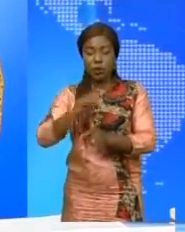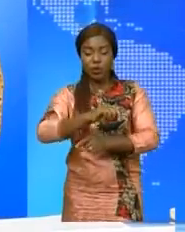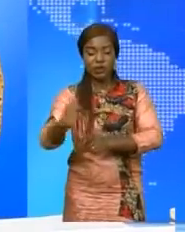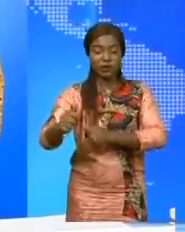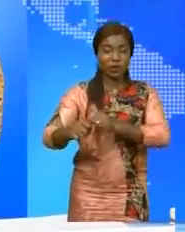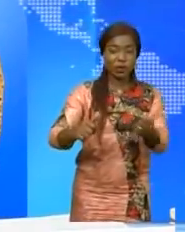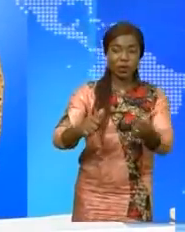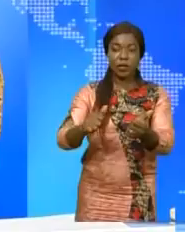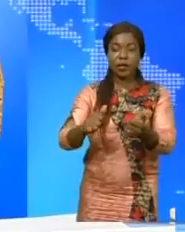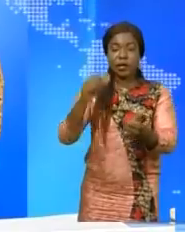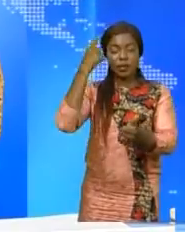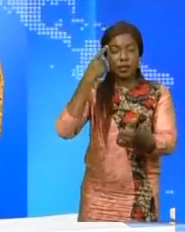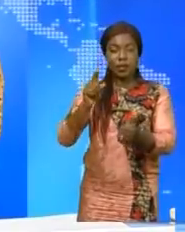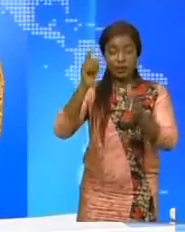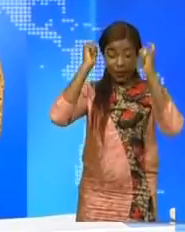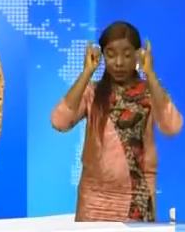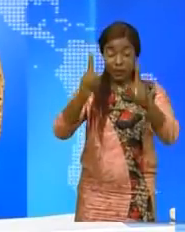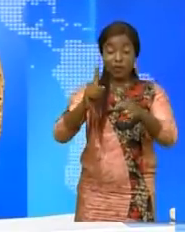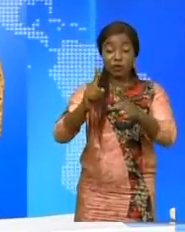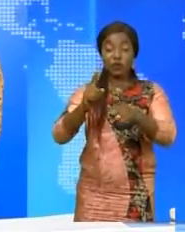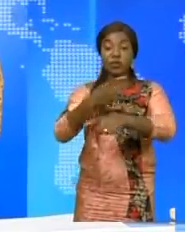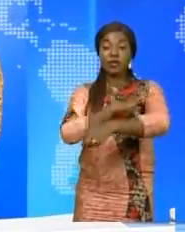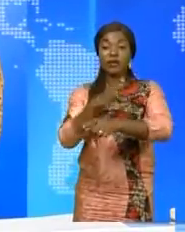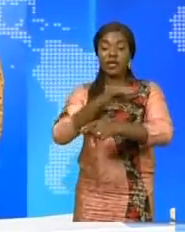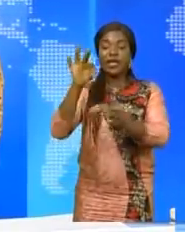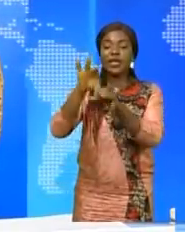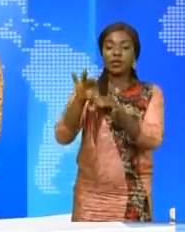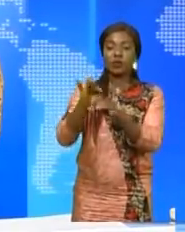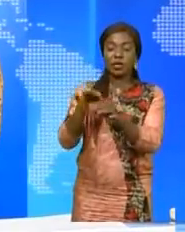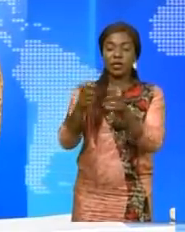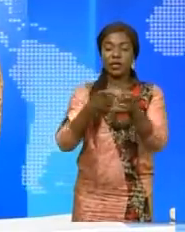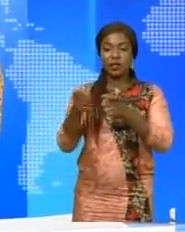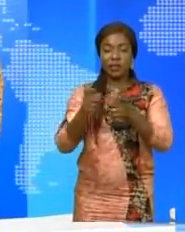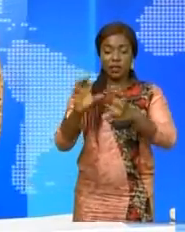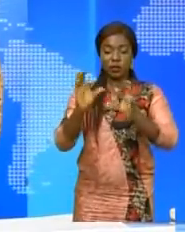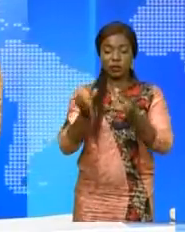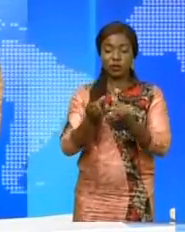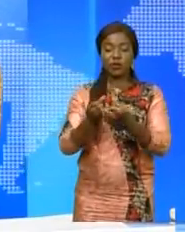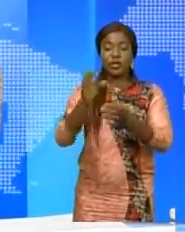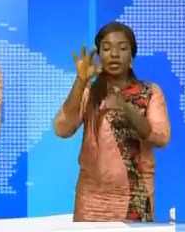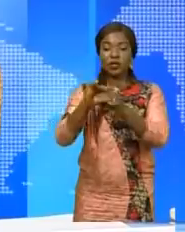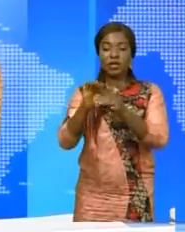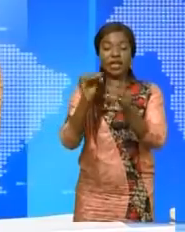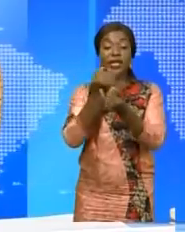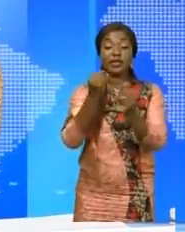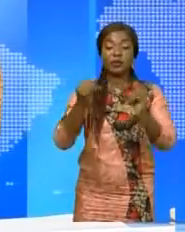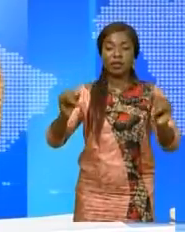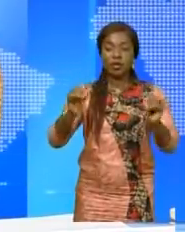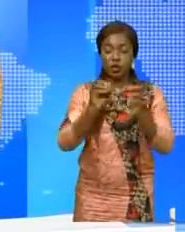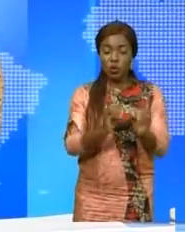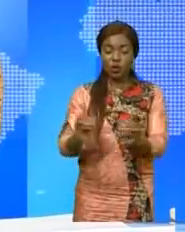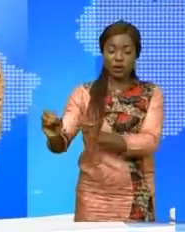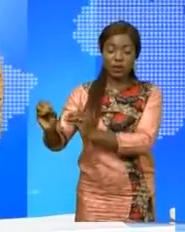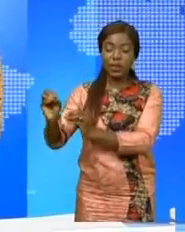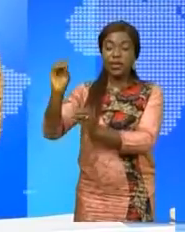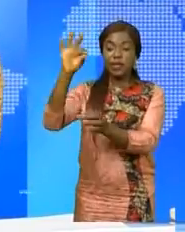et l'organisation de l'éducation civique et électorale pour diriger la commission électorale nationale indépendante et organisée l'ain